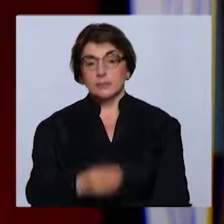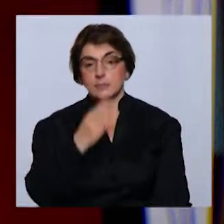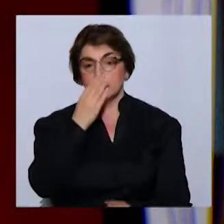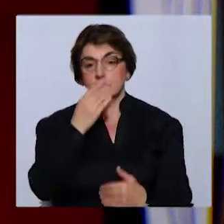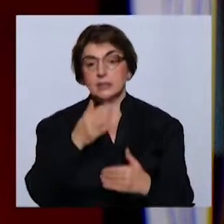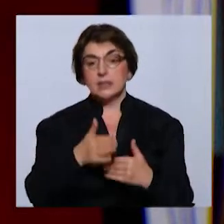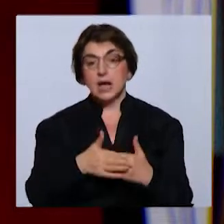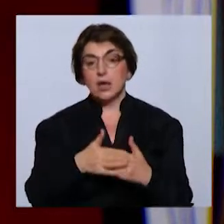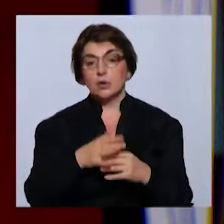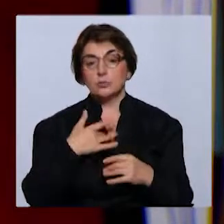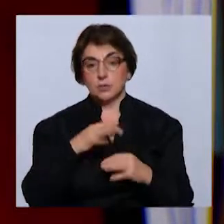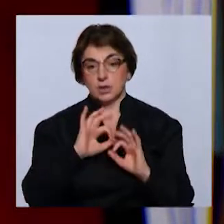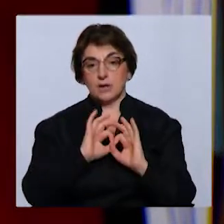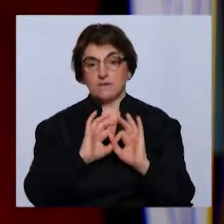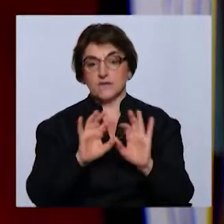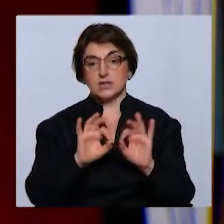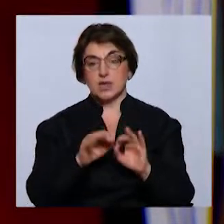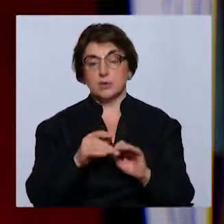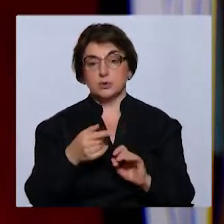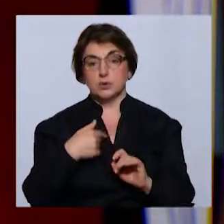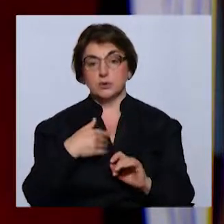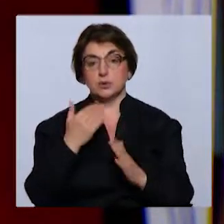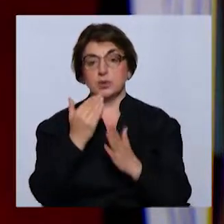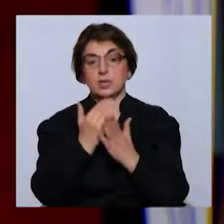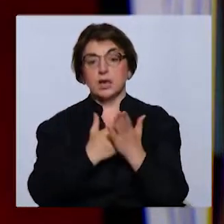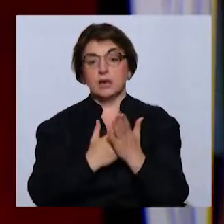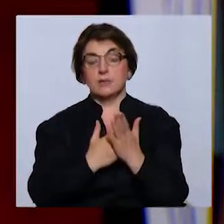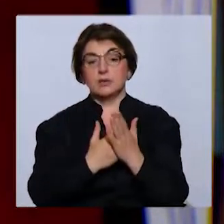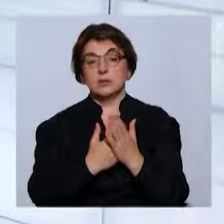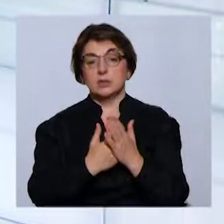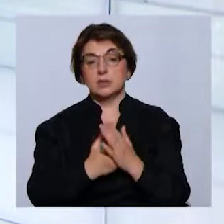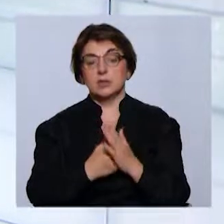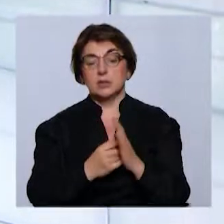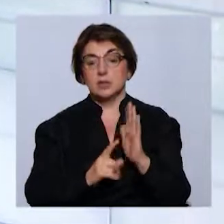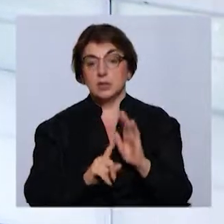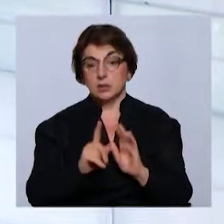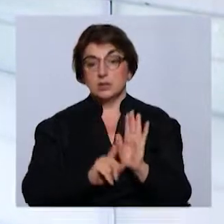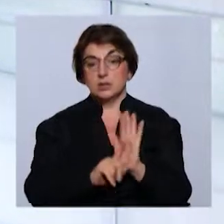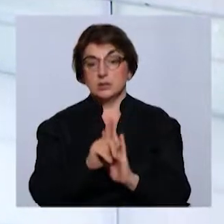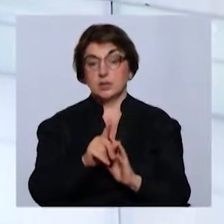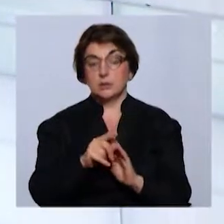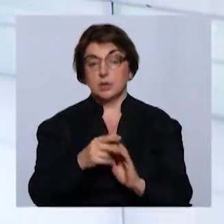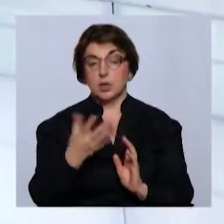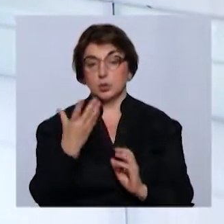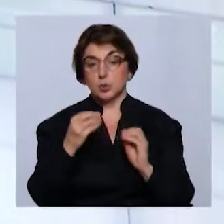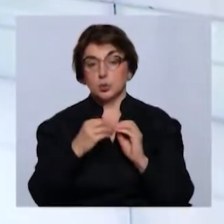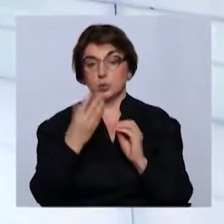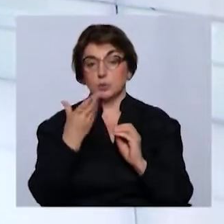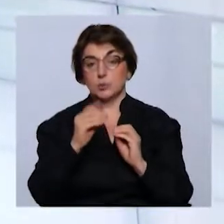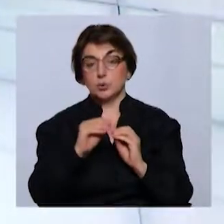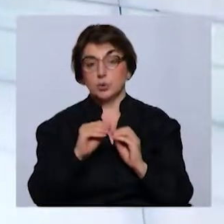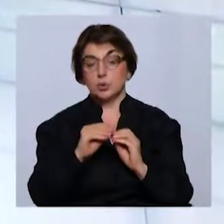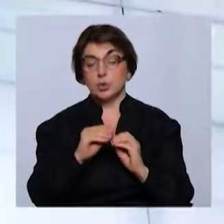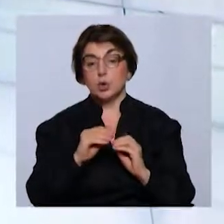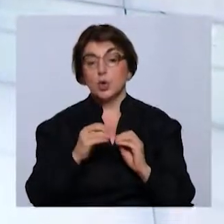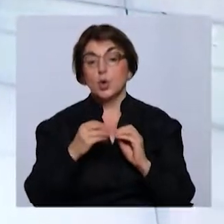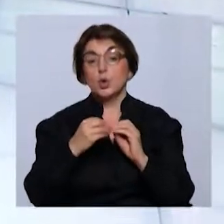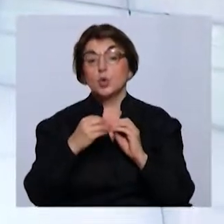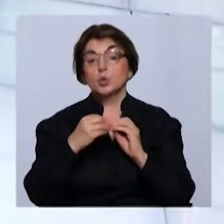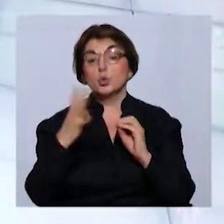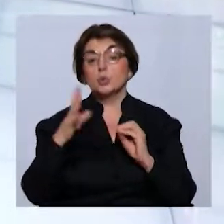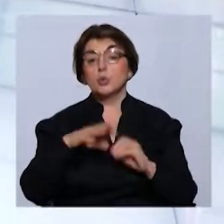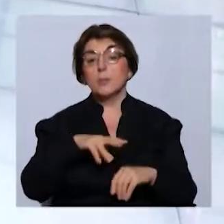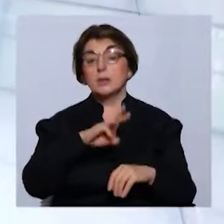მანამდე ჩვენ საუბრობთ, ანუ უფრო სწორედ მანამდე ჩვენი გაკვეთილი წარიმართება აი ამ 15 წუთში 15